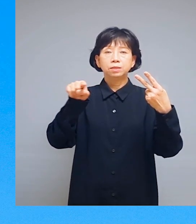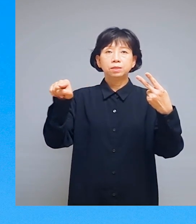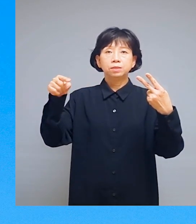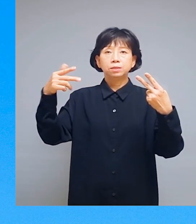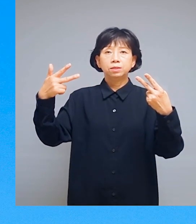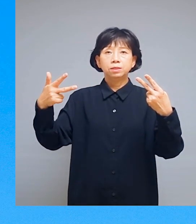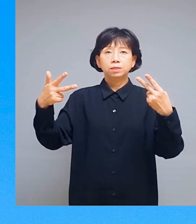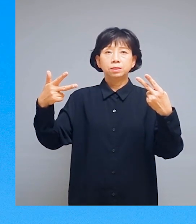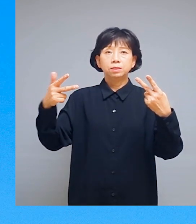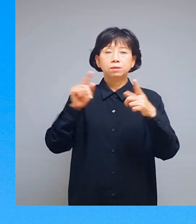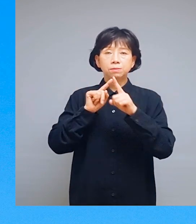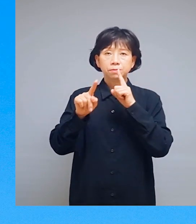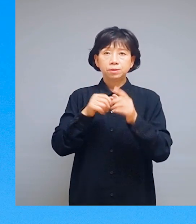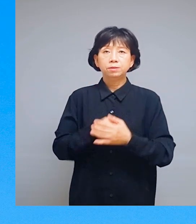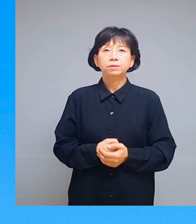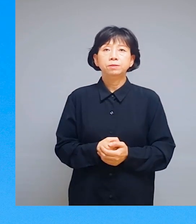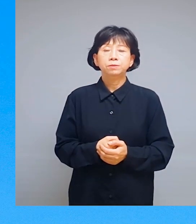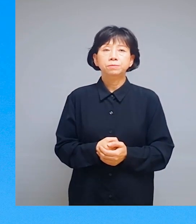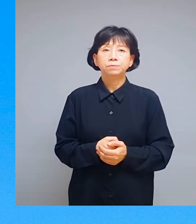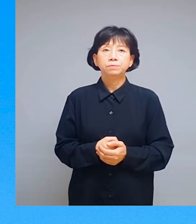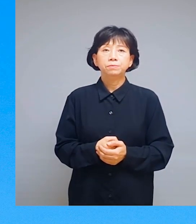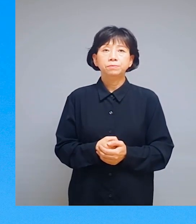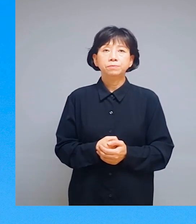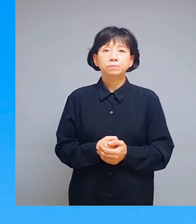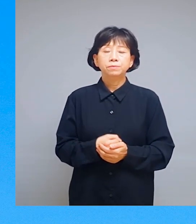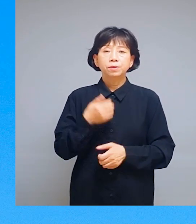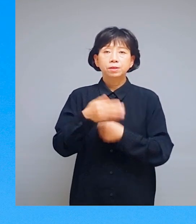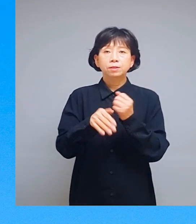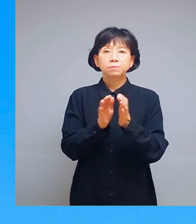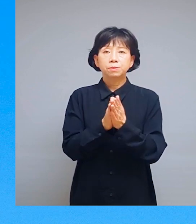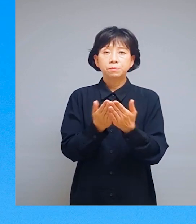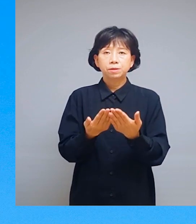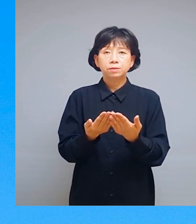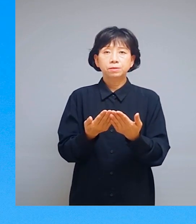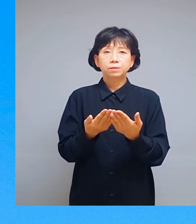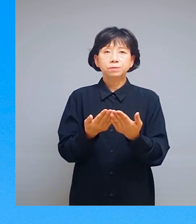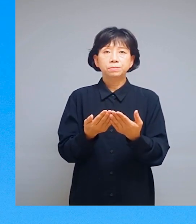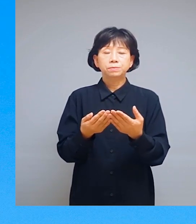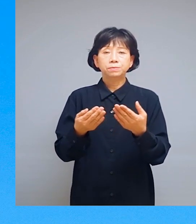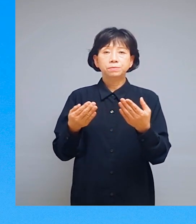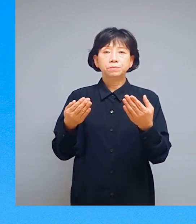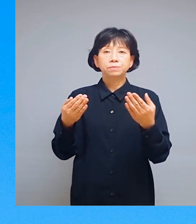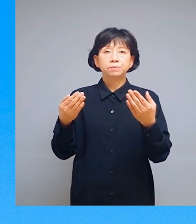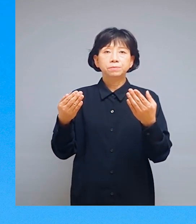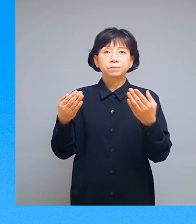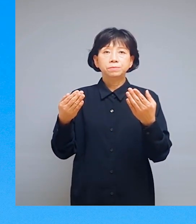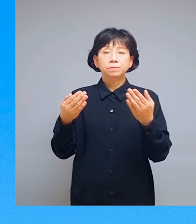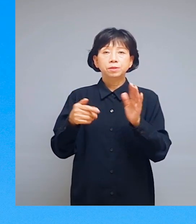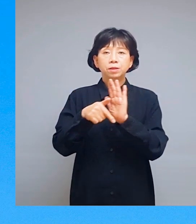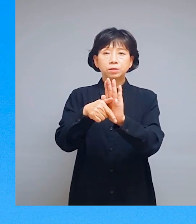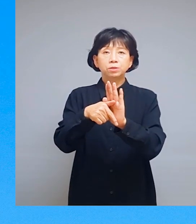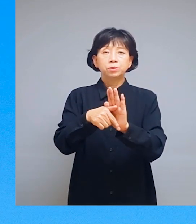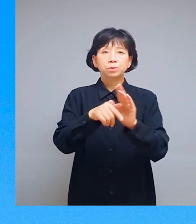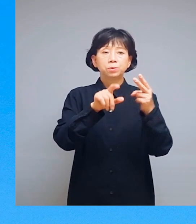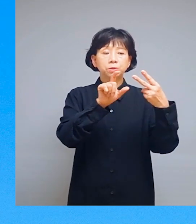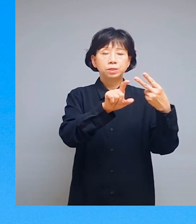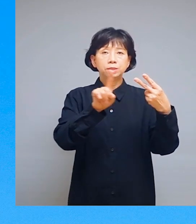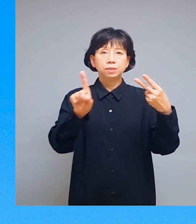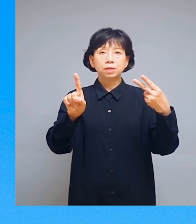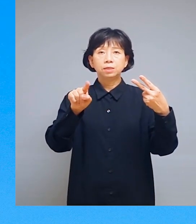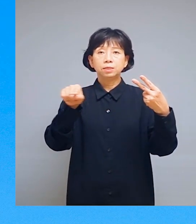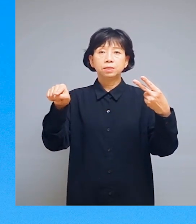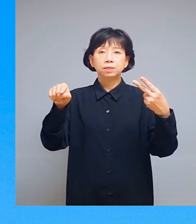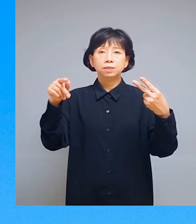7절 말씀입니다. 하나님의 말씀 요한계시록 2장 1절에서 7절.